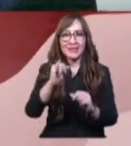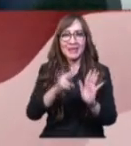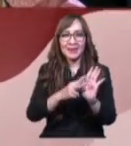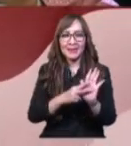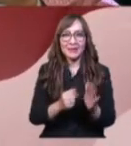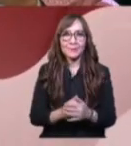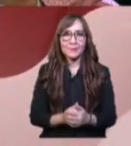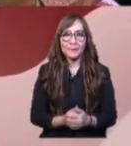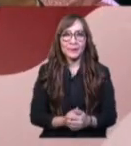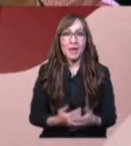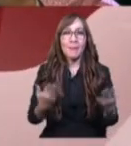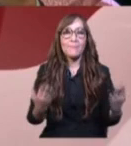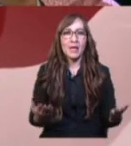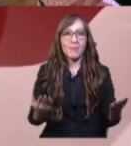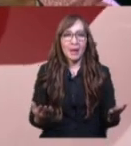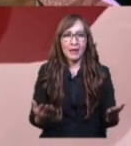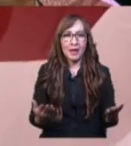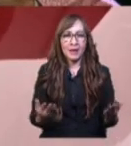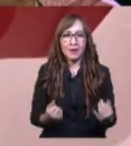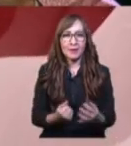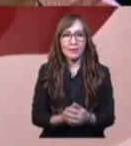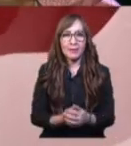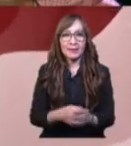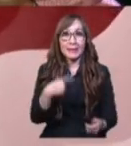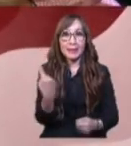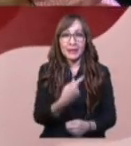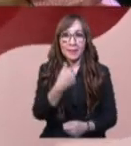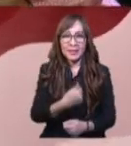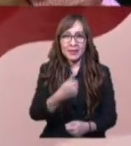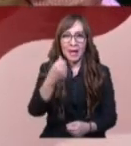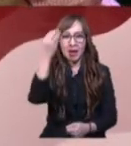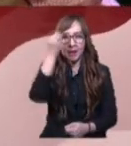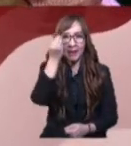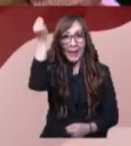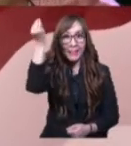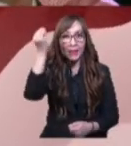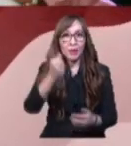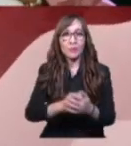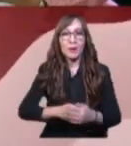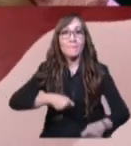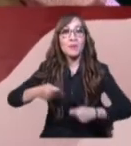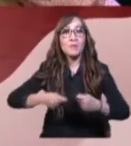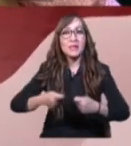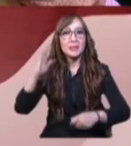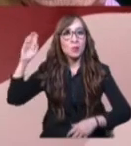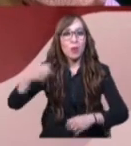Jakarta. Pertanyaannya adalah bagaimana agar kita bisa kreatif berbisnis di masa pandemi? Silakan Mbak